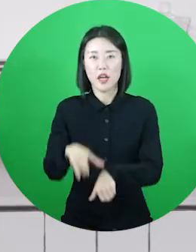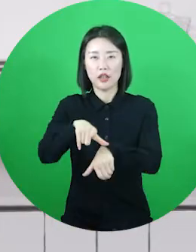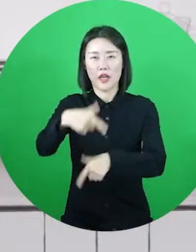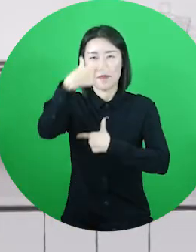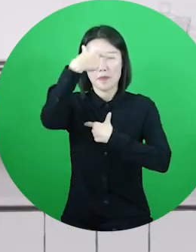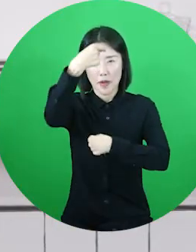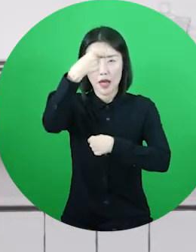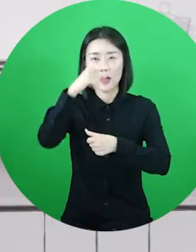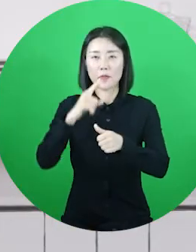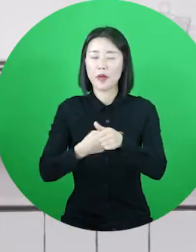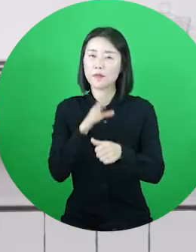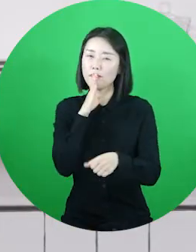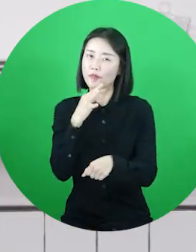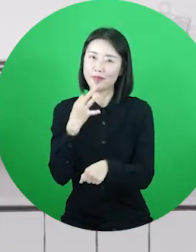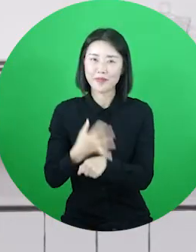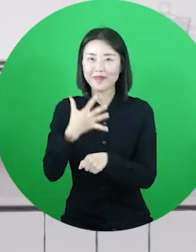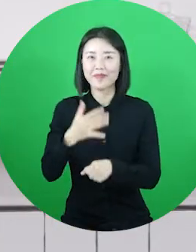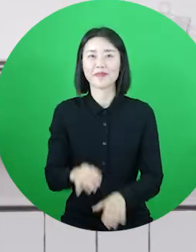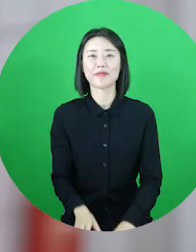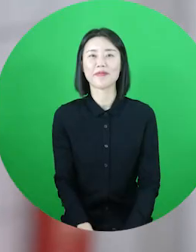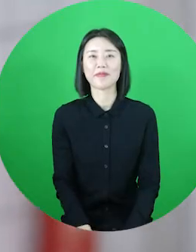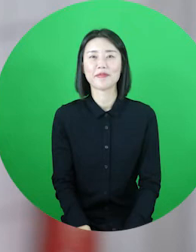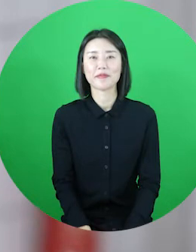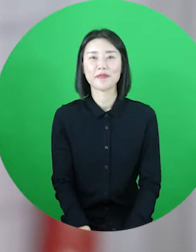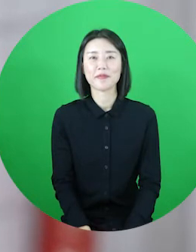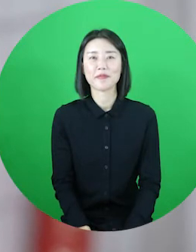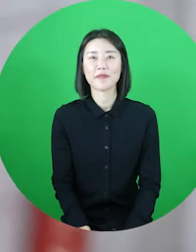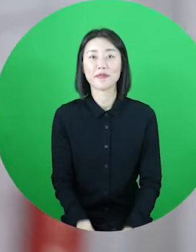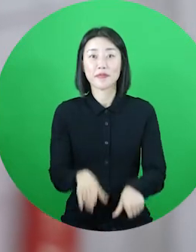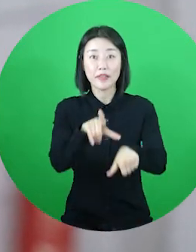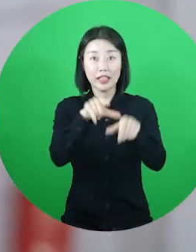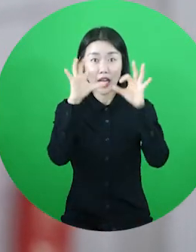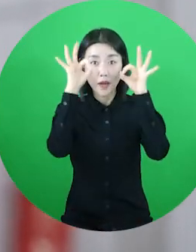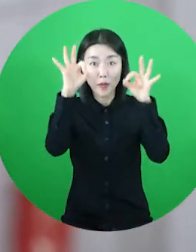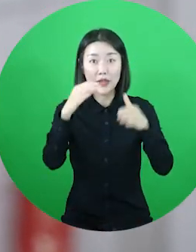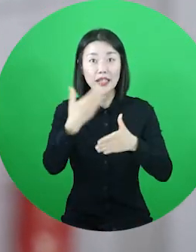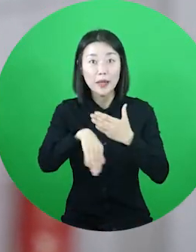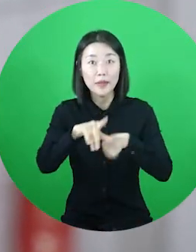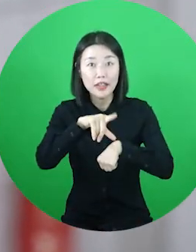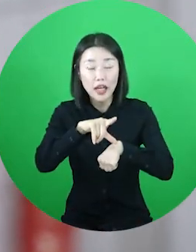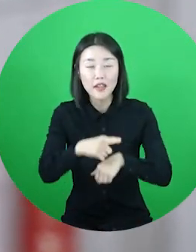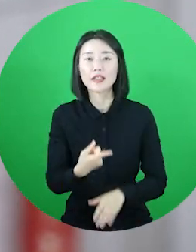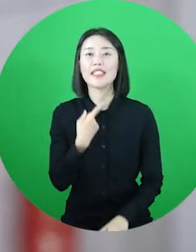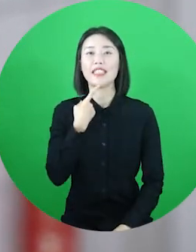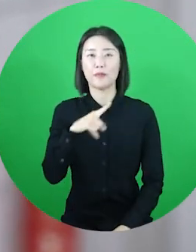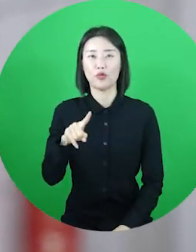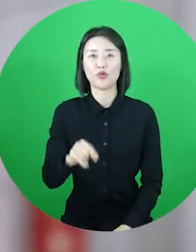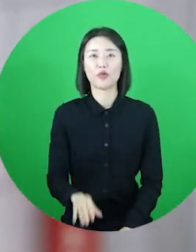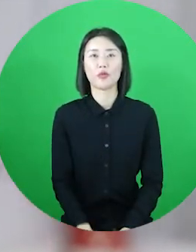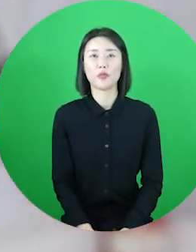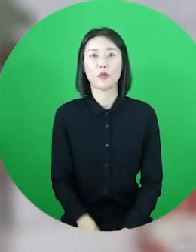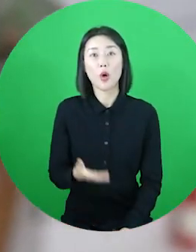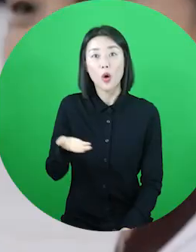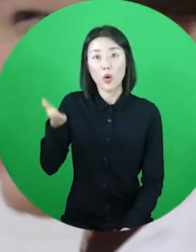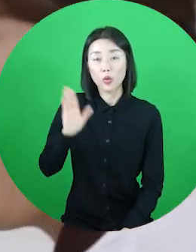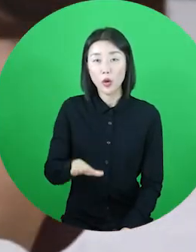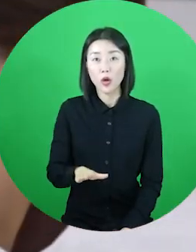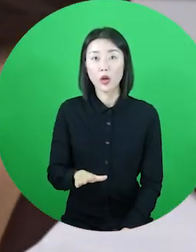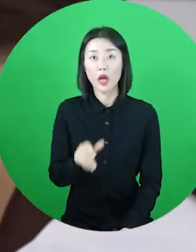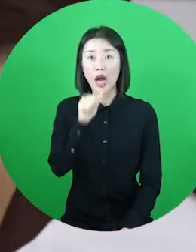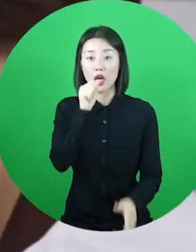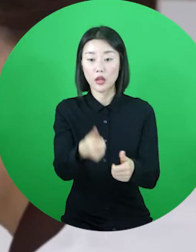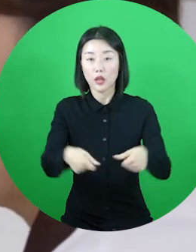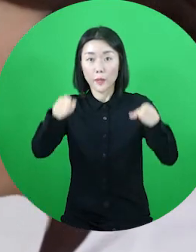잴 수 있어 편리하겠죠? 네. 타이머를 보니 이제 1분 정도 남았네요. 그런데